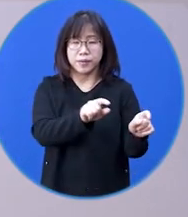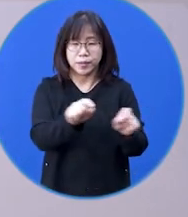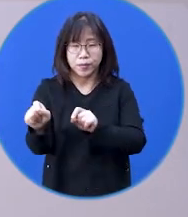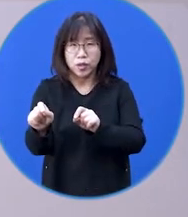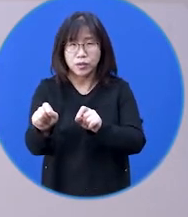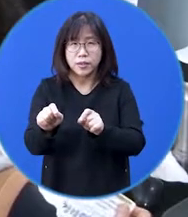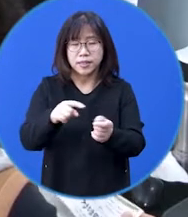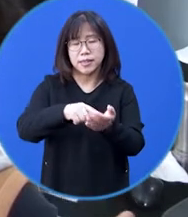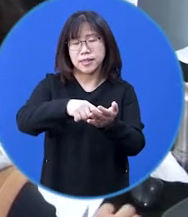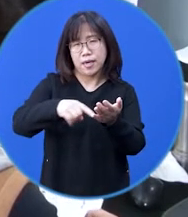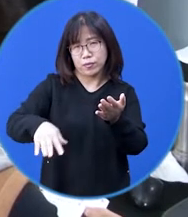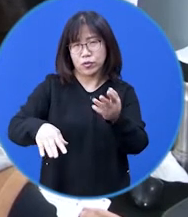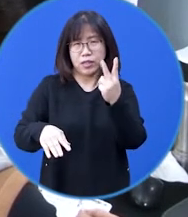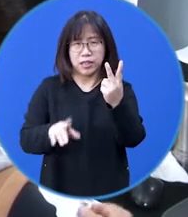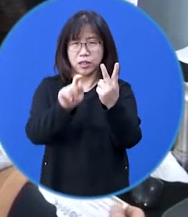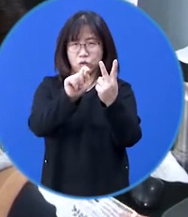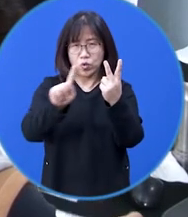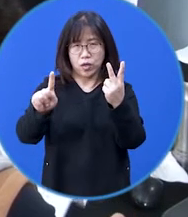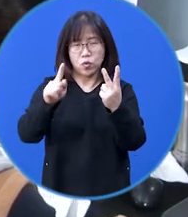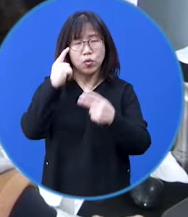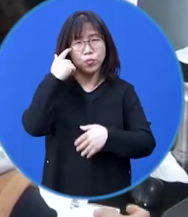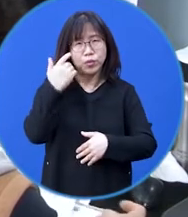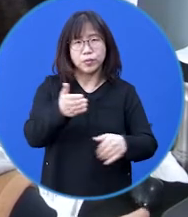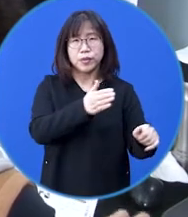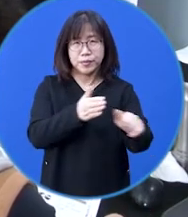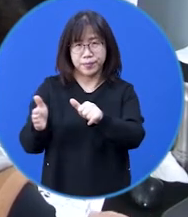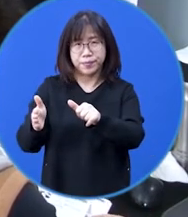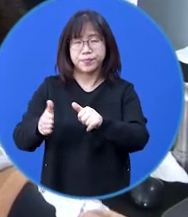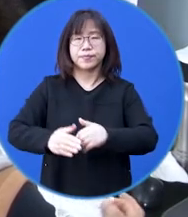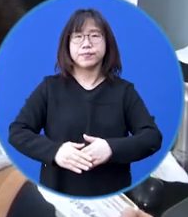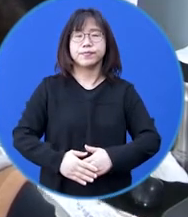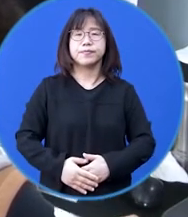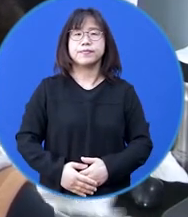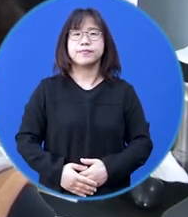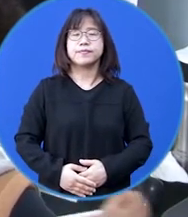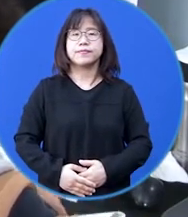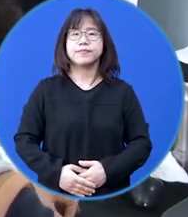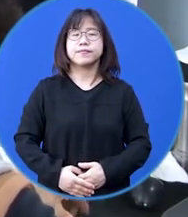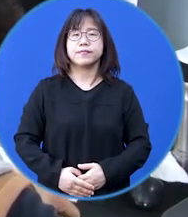지방소득세 연장에 대한 자세한 내용은 강서구청 세무이과로 문의하면 됩니다.